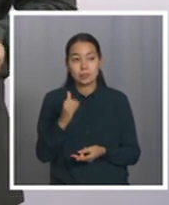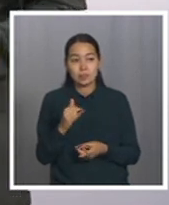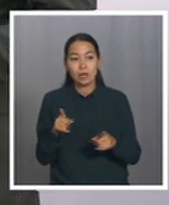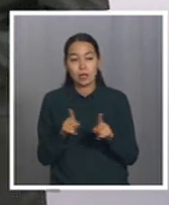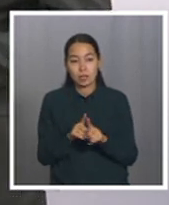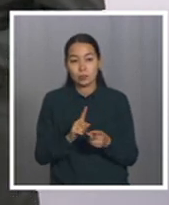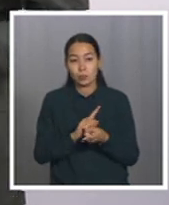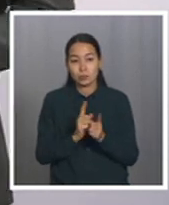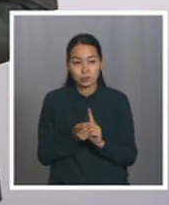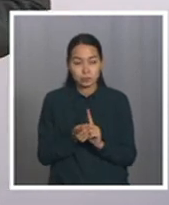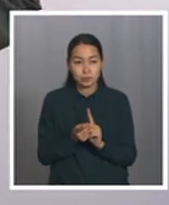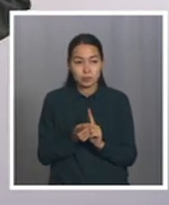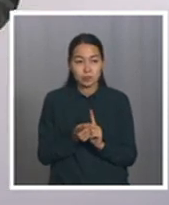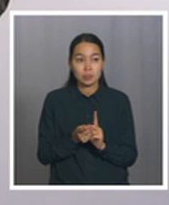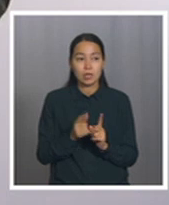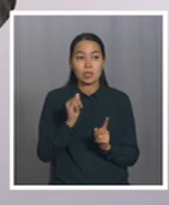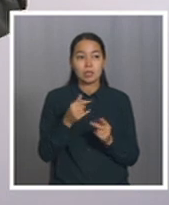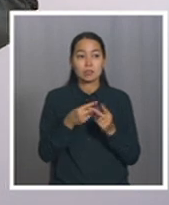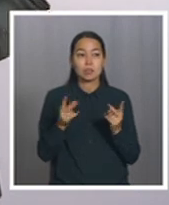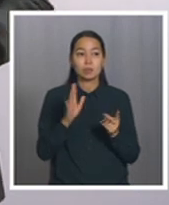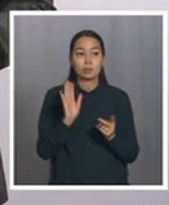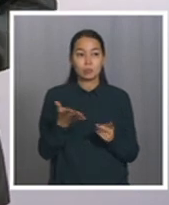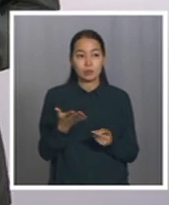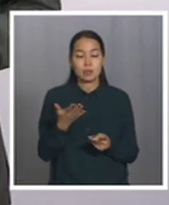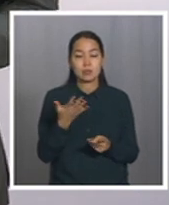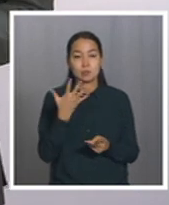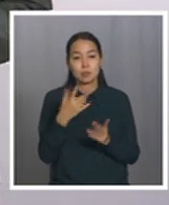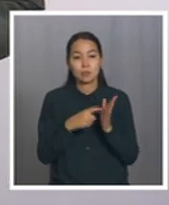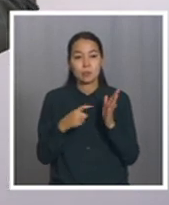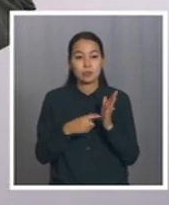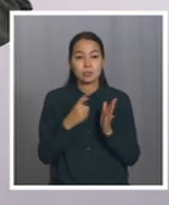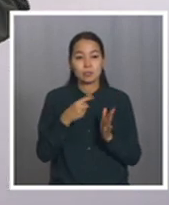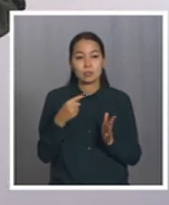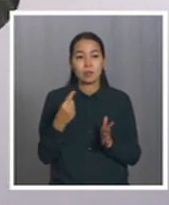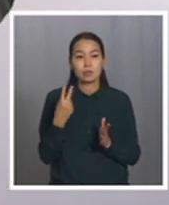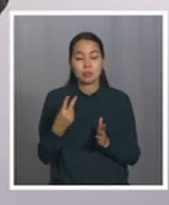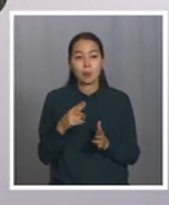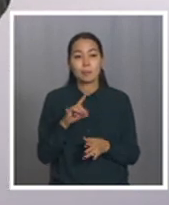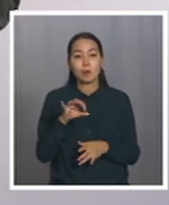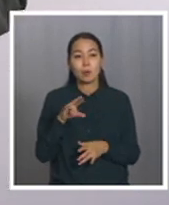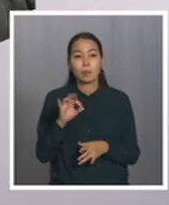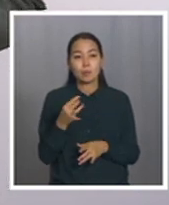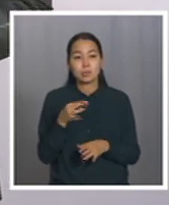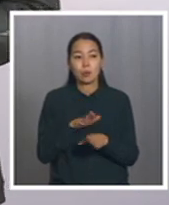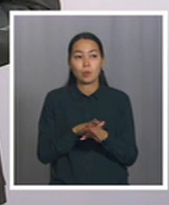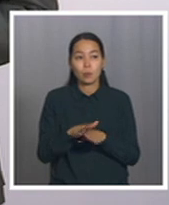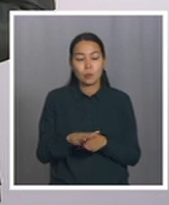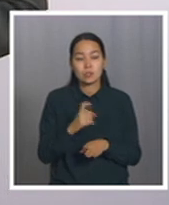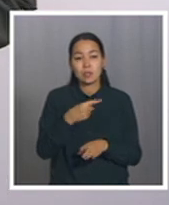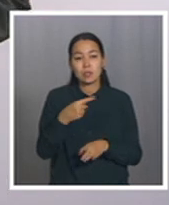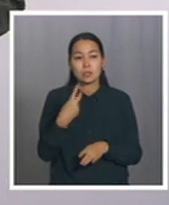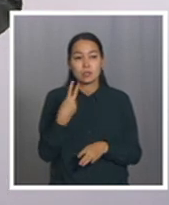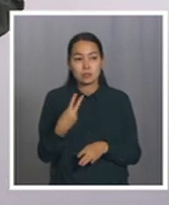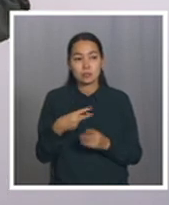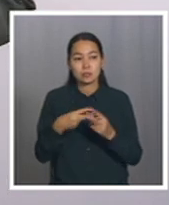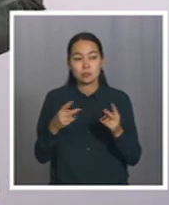өрнектейміз. Y тең болады 5 бөлінген x азайтылған 2. Пропорция орындаймыз. Сонда x азайтылған 2 тең болады бізде